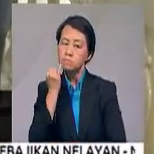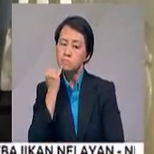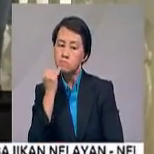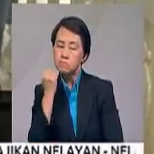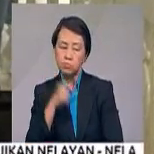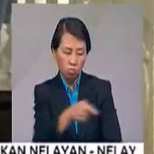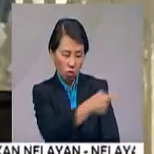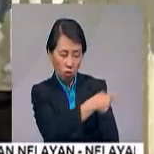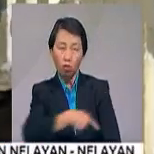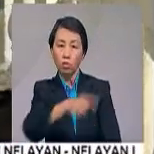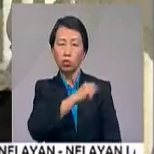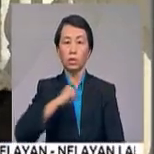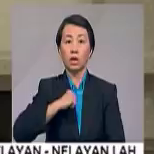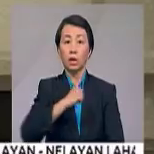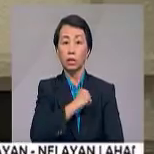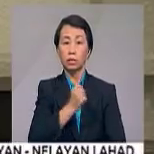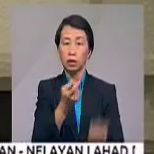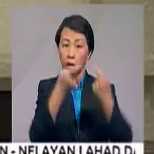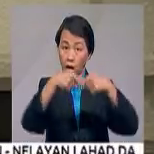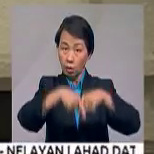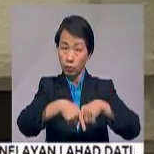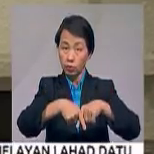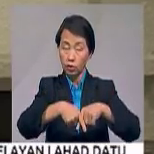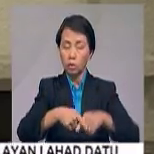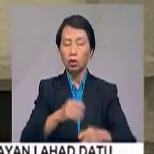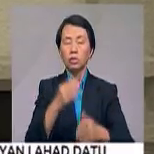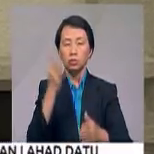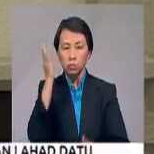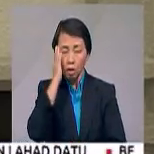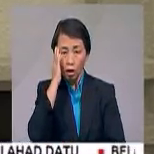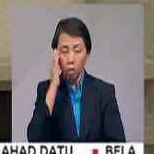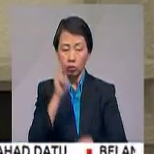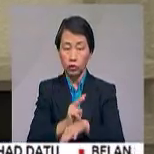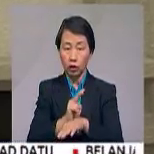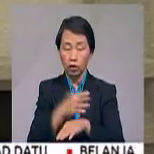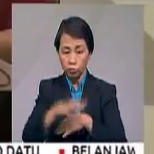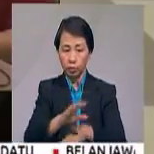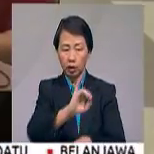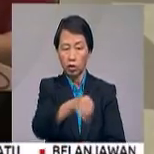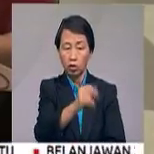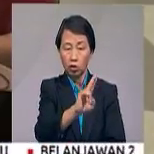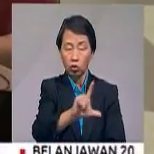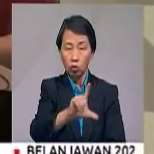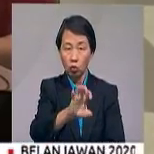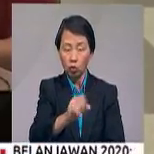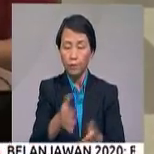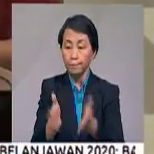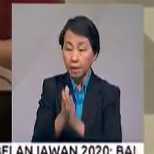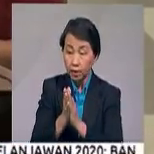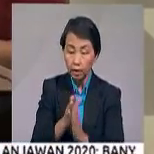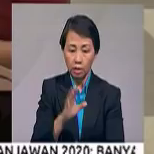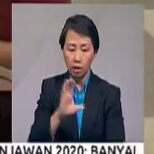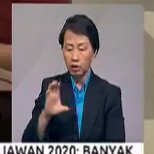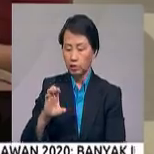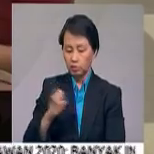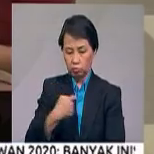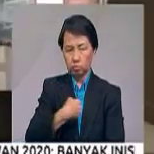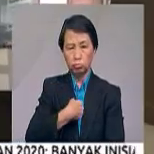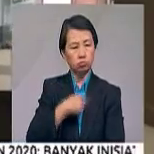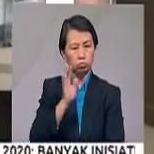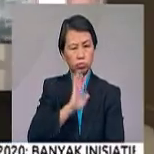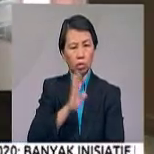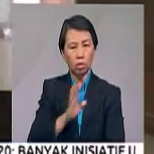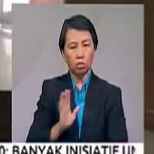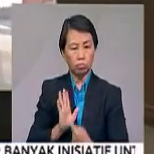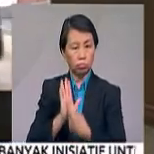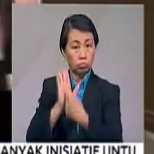dalam kalangan ahli UMNO. Ia diketahui saksi selepas Joe Low meminta supaya CEO itu tidak terlalu menonjolkan